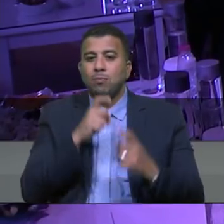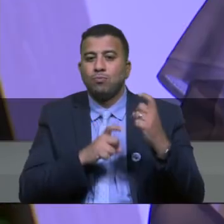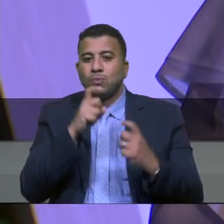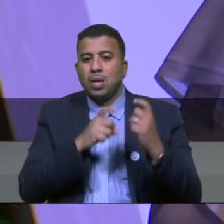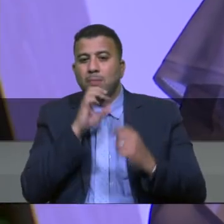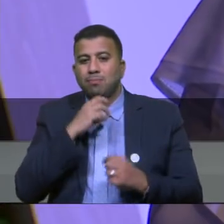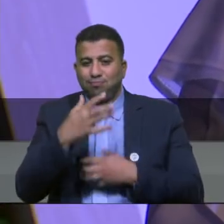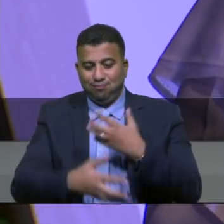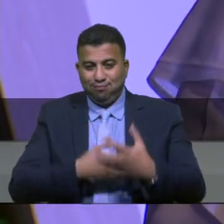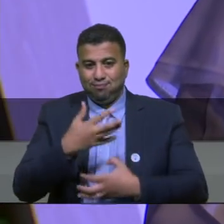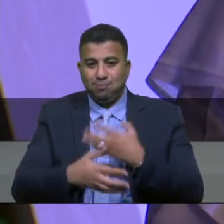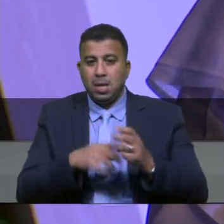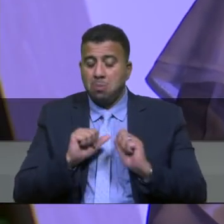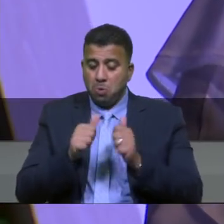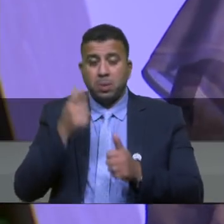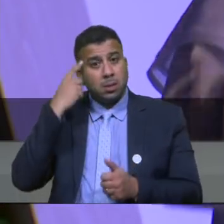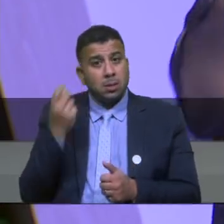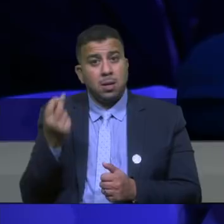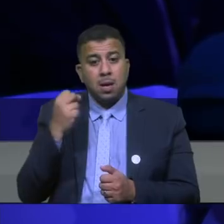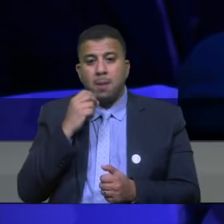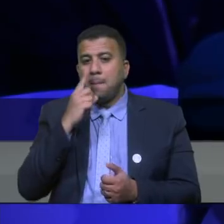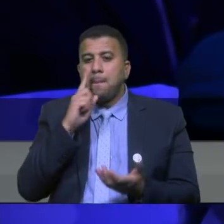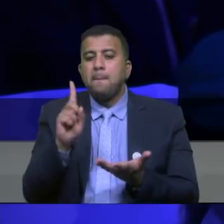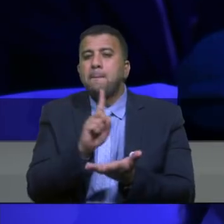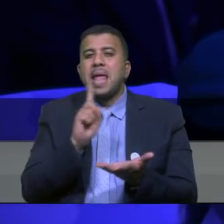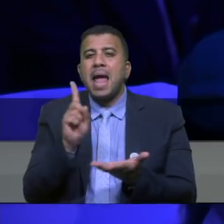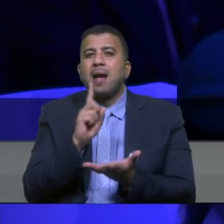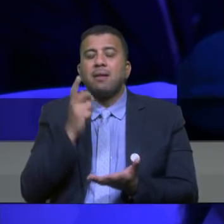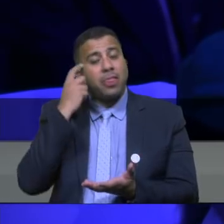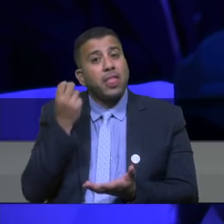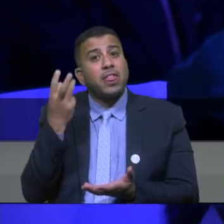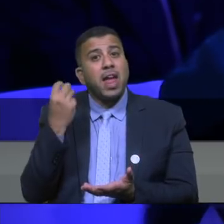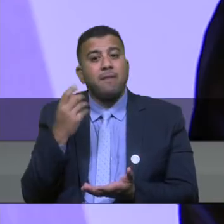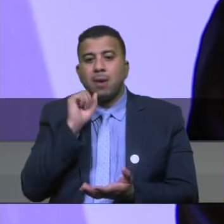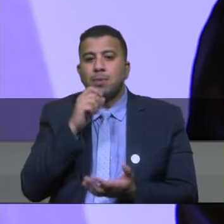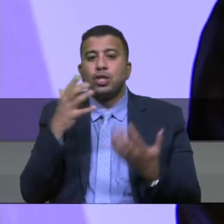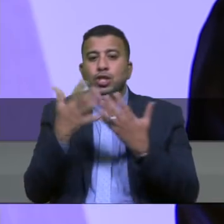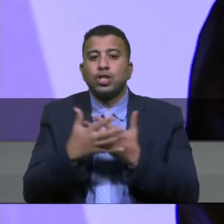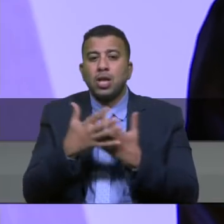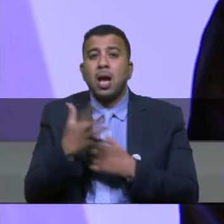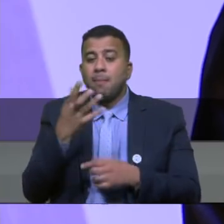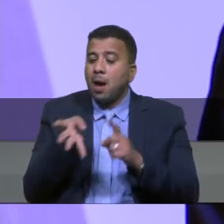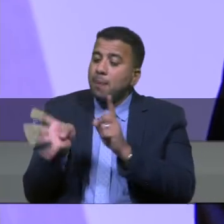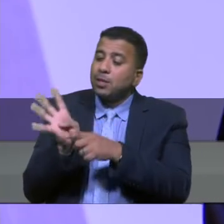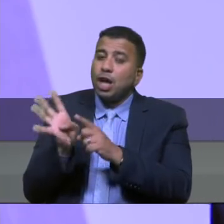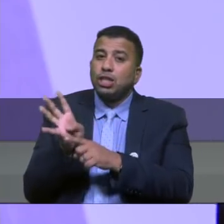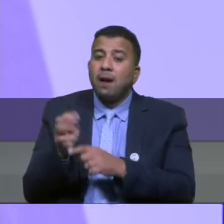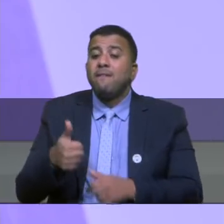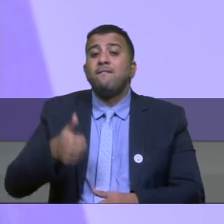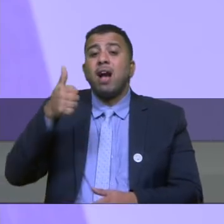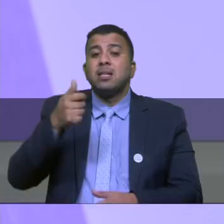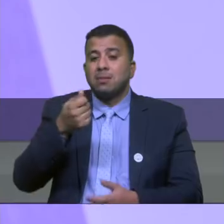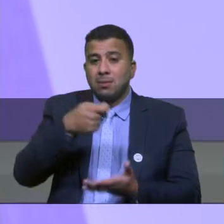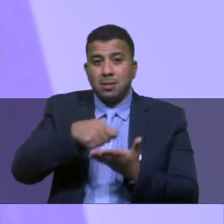لإعادة التدوير بمبادرة من مدرسة بيئة للتثقيف البيئي، حيث كرمت بيئة 14 فائزا بجوائز